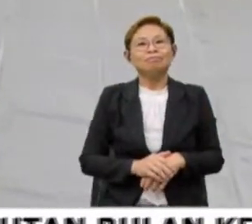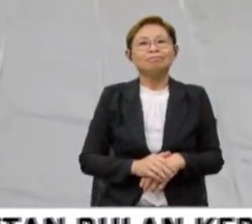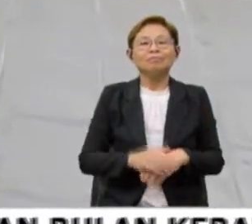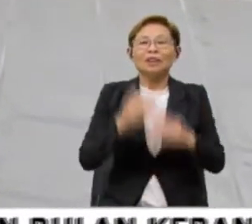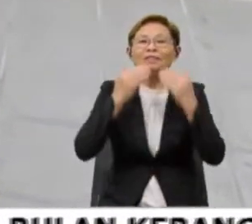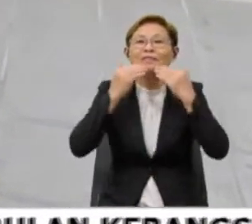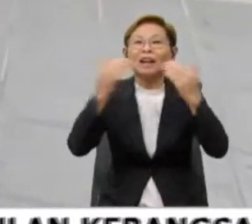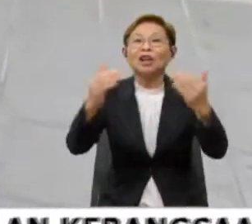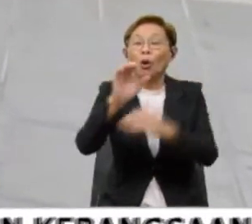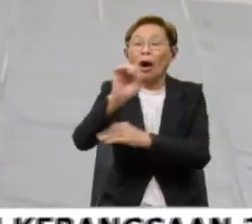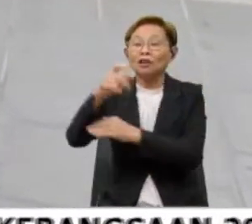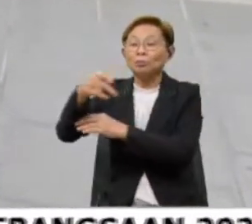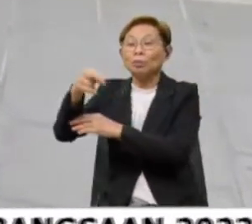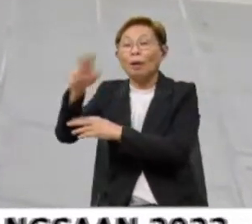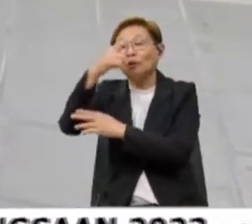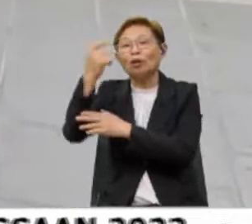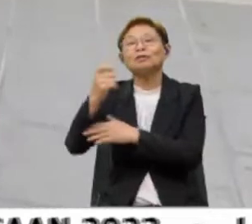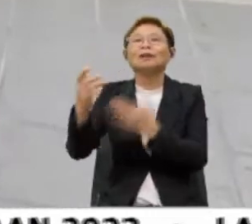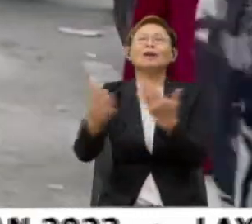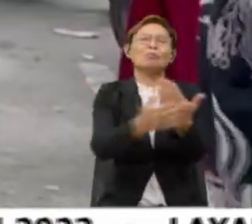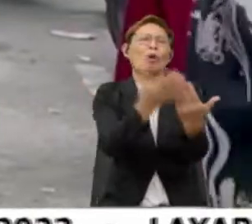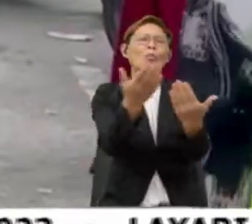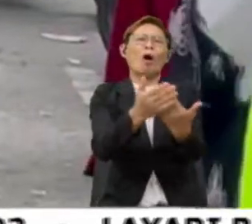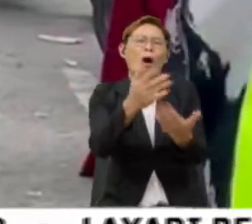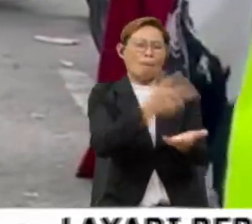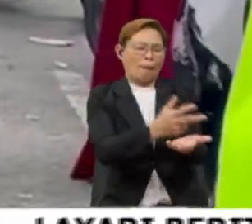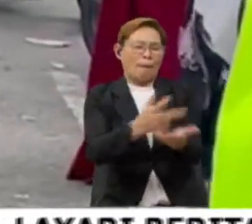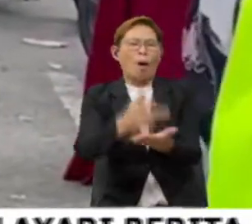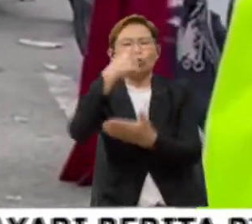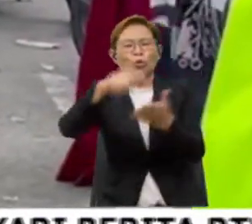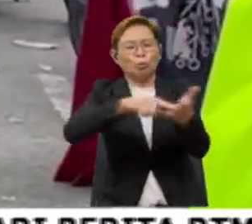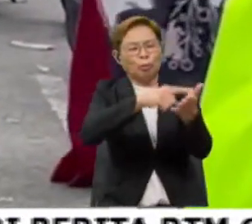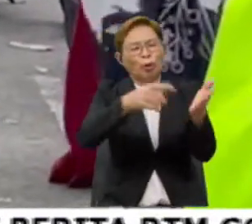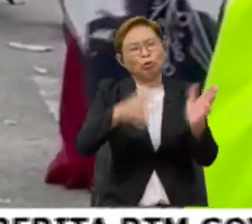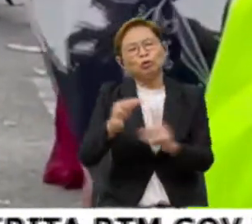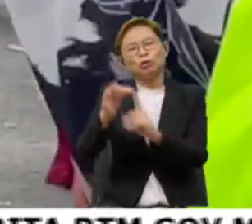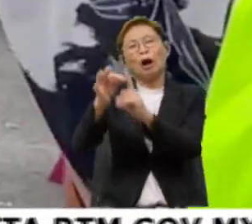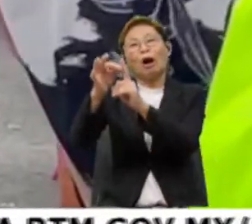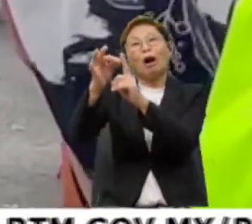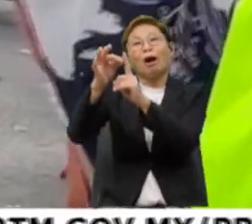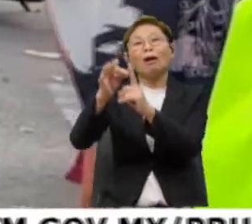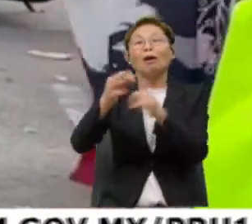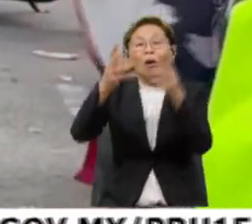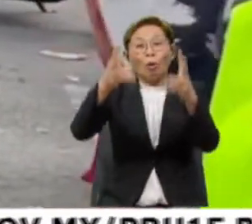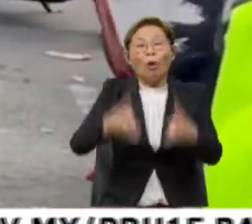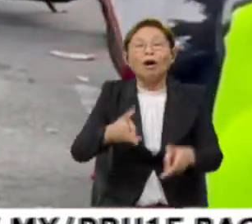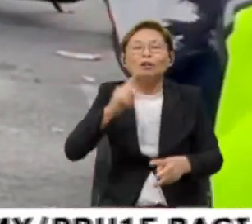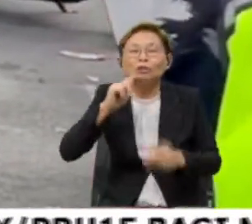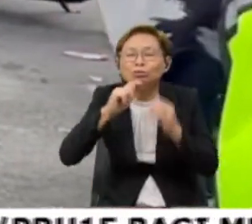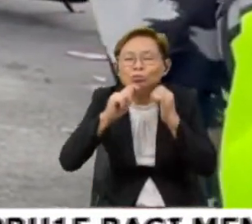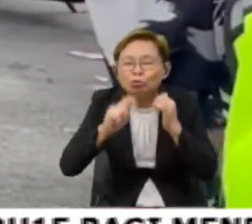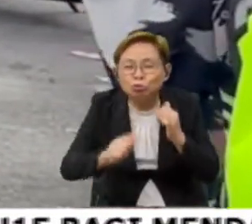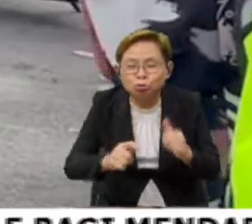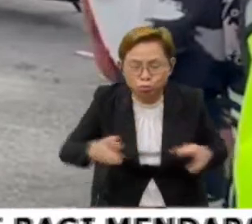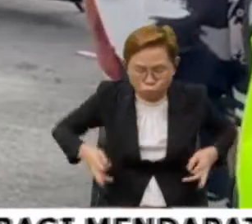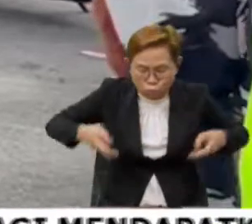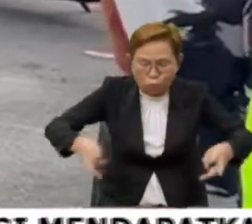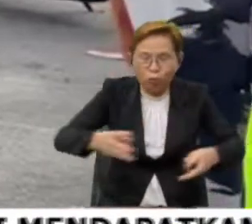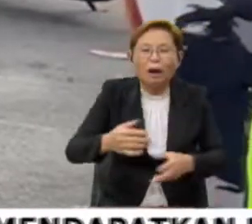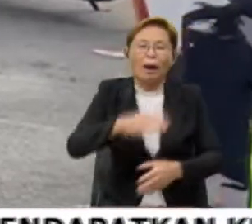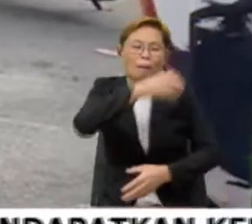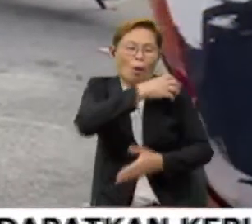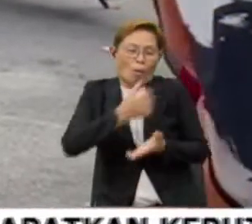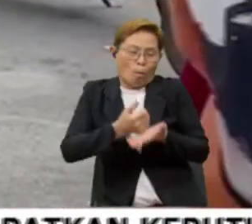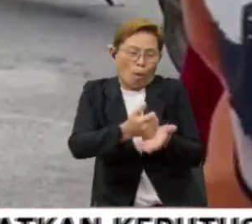pihak SPR yang memberikan kemudahan-kemudahan kepada pengundi-pengundi khususnya warga emas seperti kursi roda dan bantuan